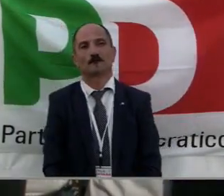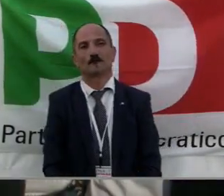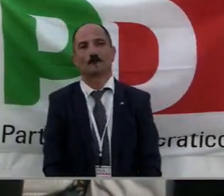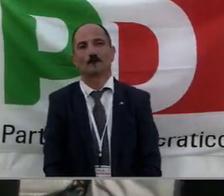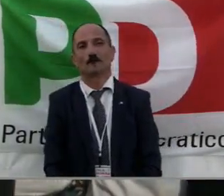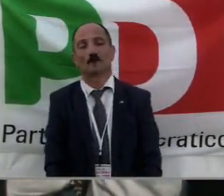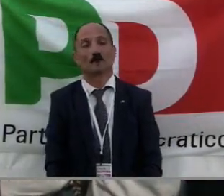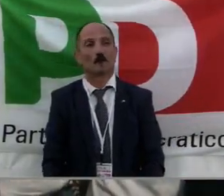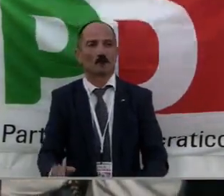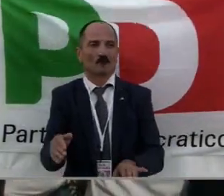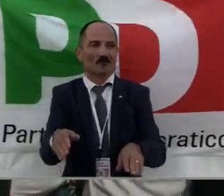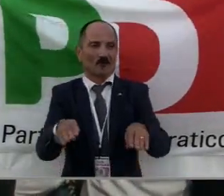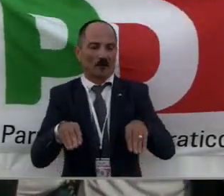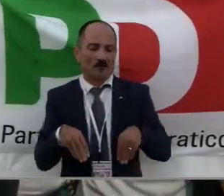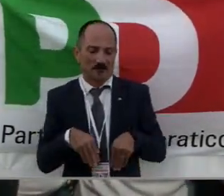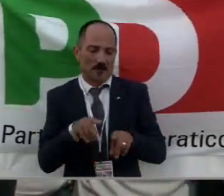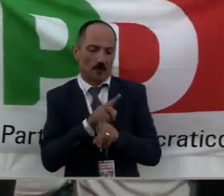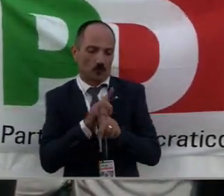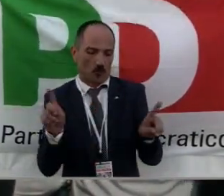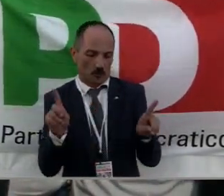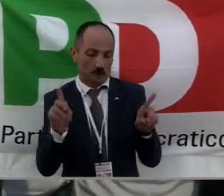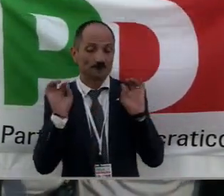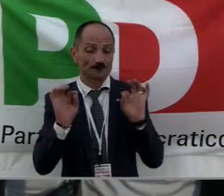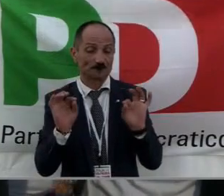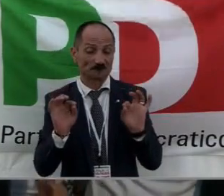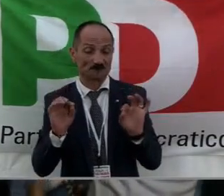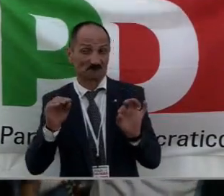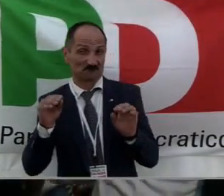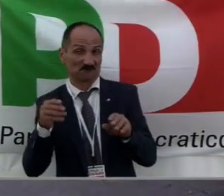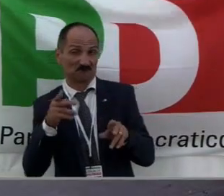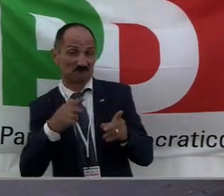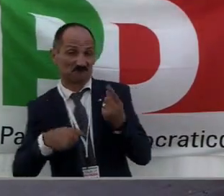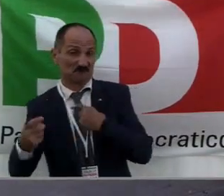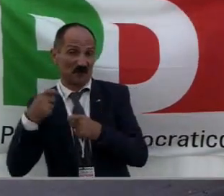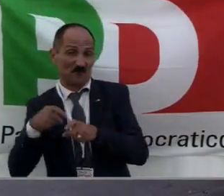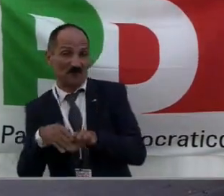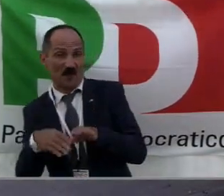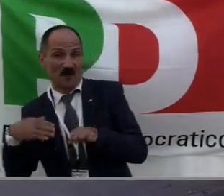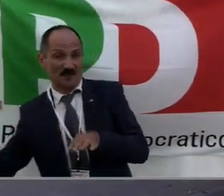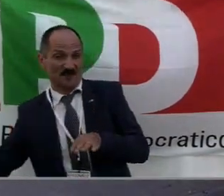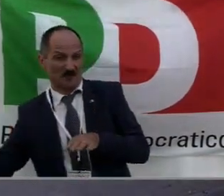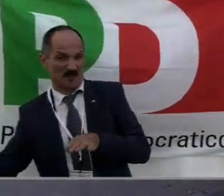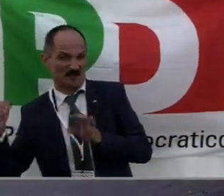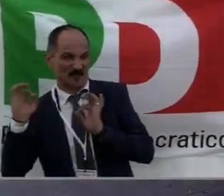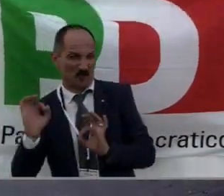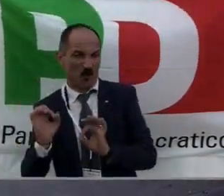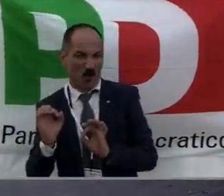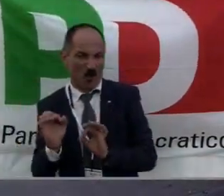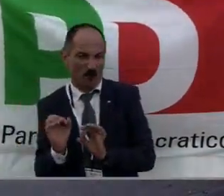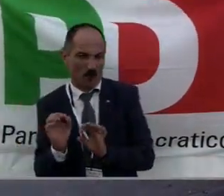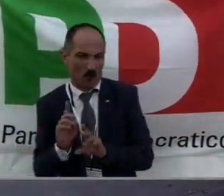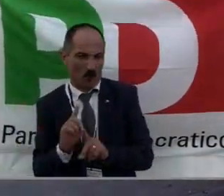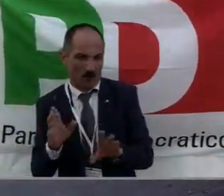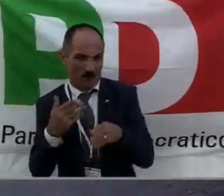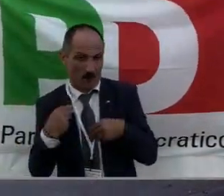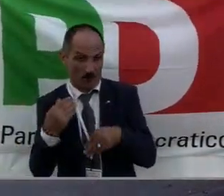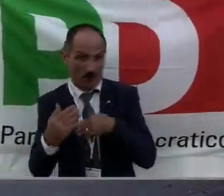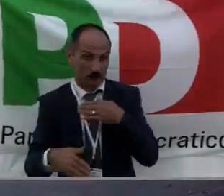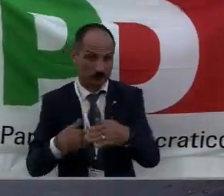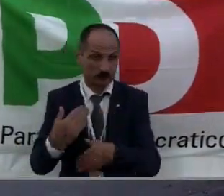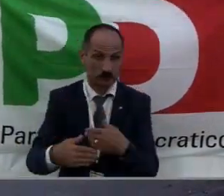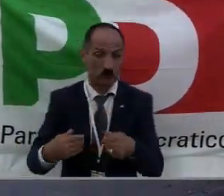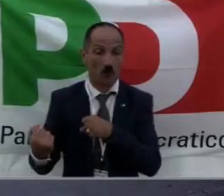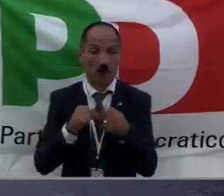Noi non ci rassegniamo alla deriva estremista di questo governo. Noi vogliamo combattere per